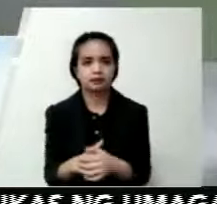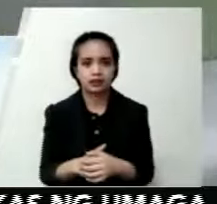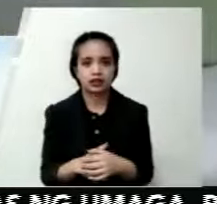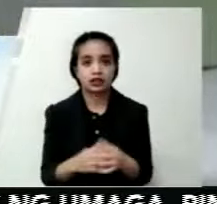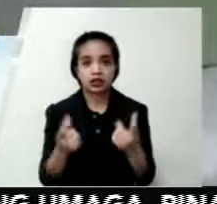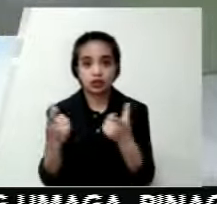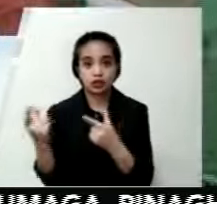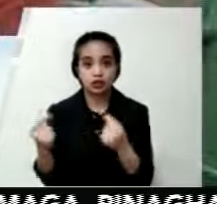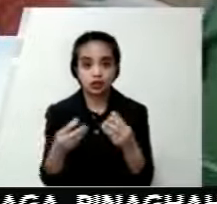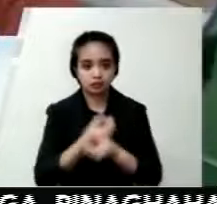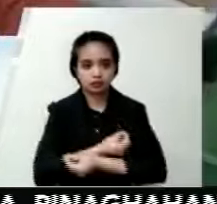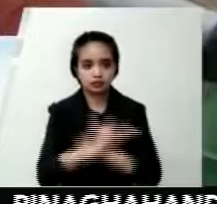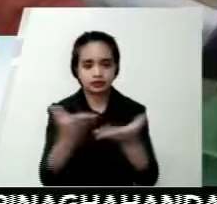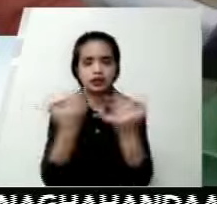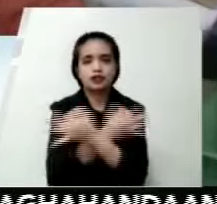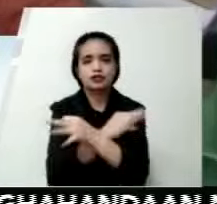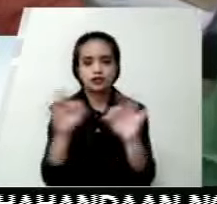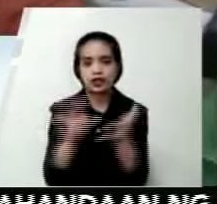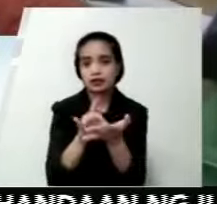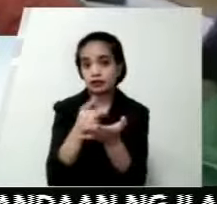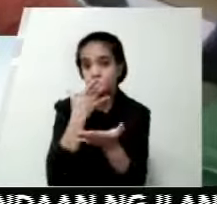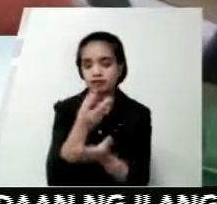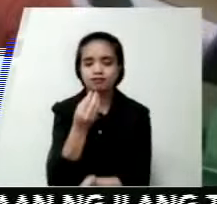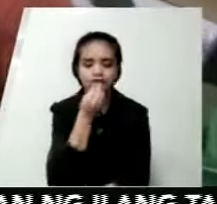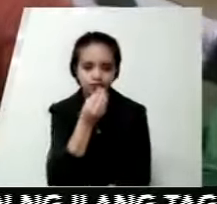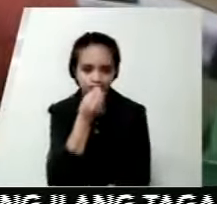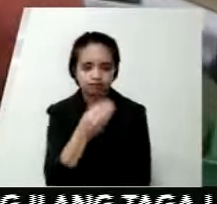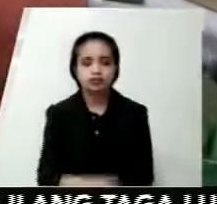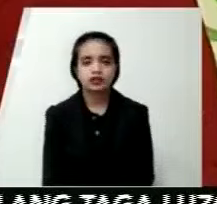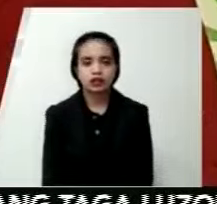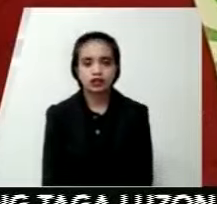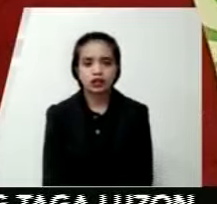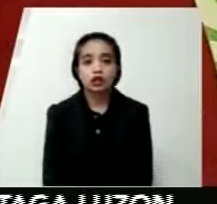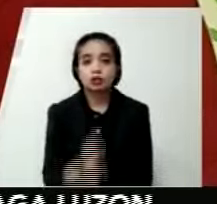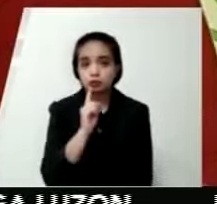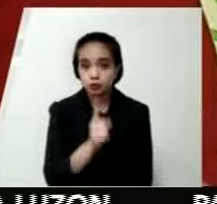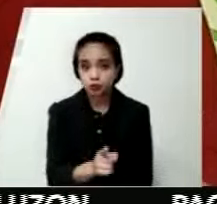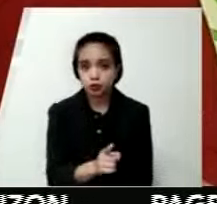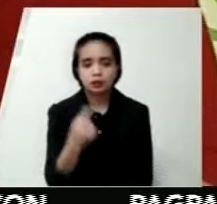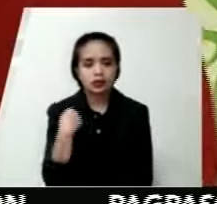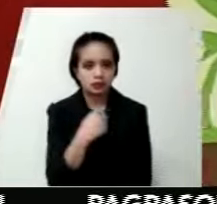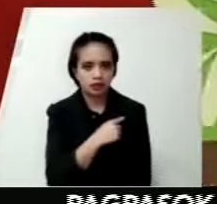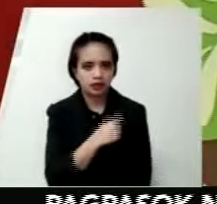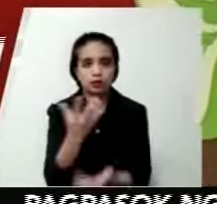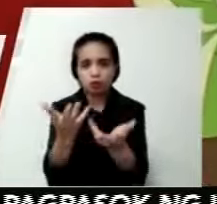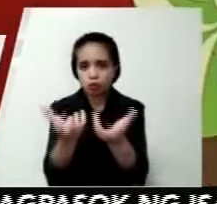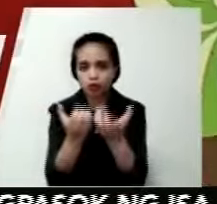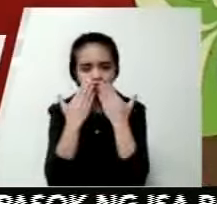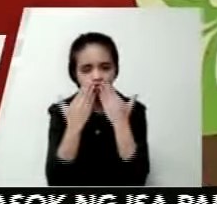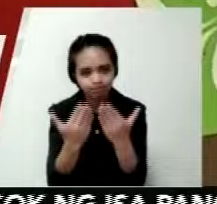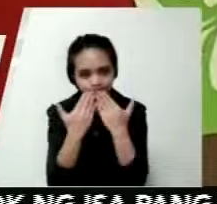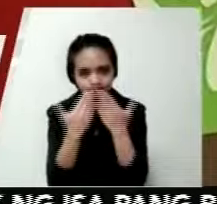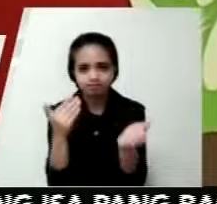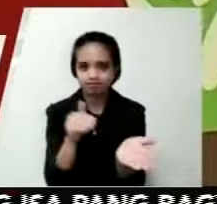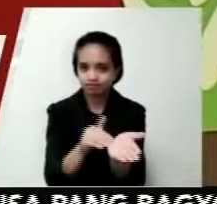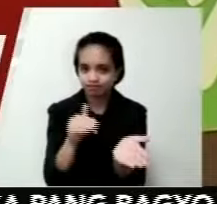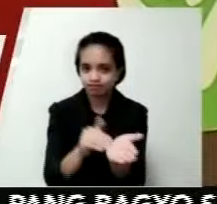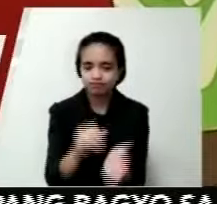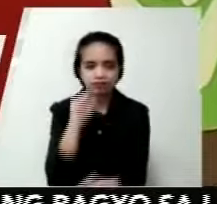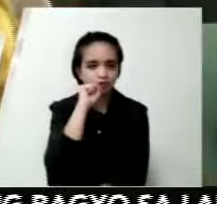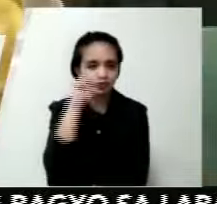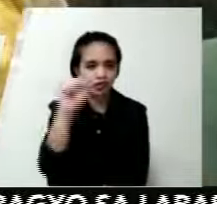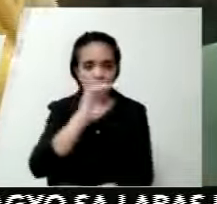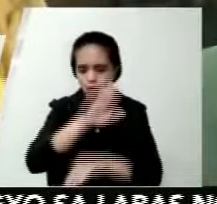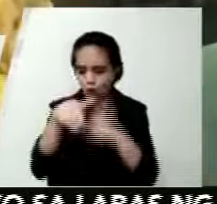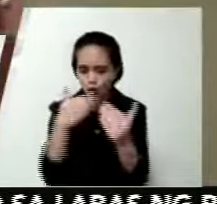mga libreng gamot at pagkain. We really want to thank the doctors, the dentists, lahat ng mga barangay